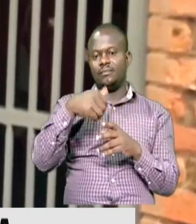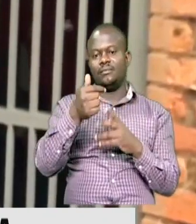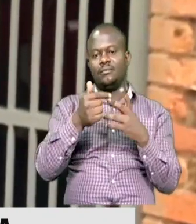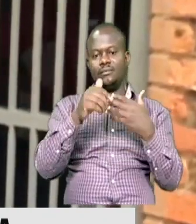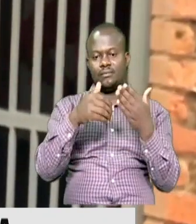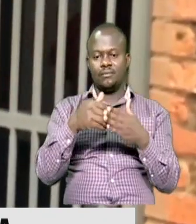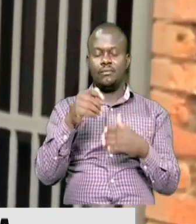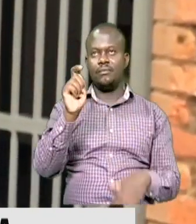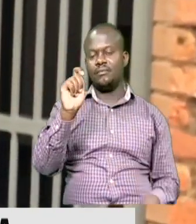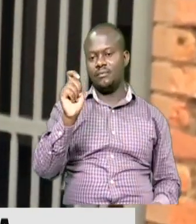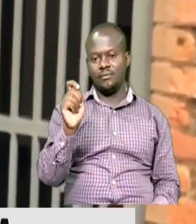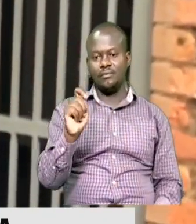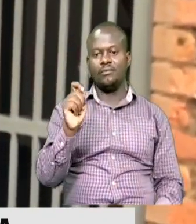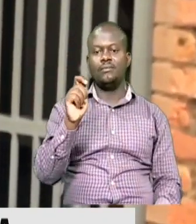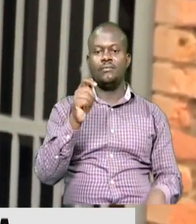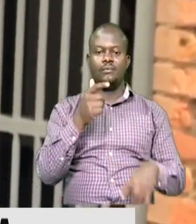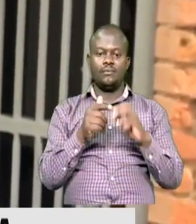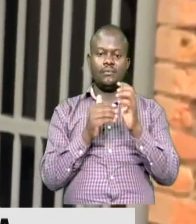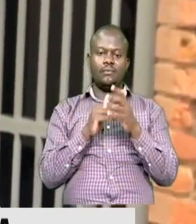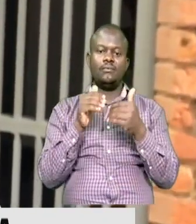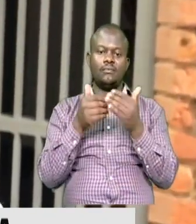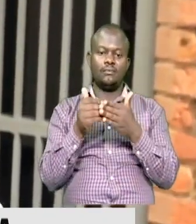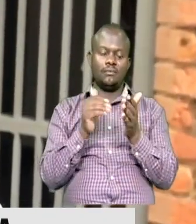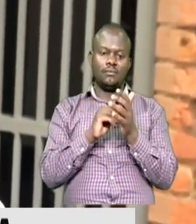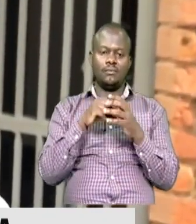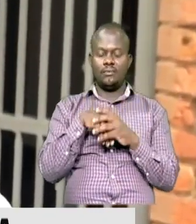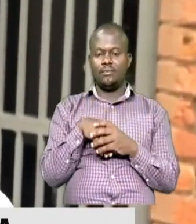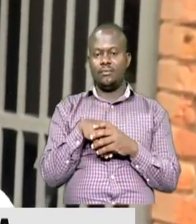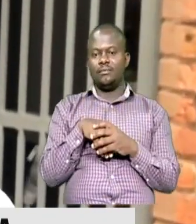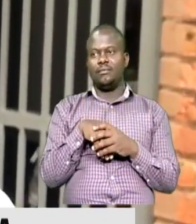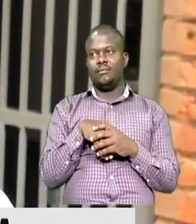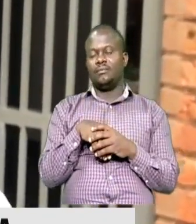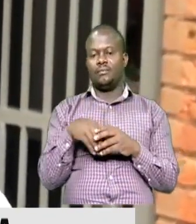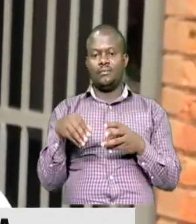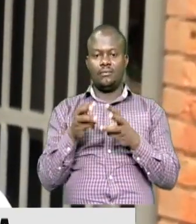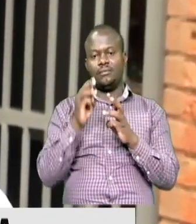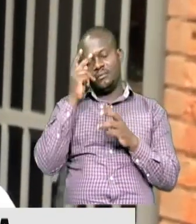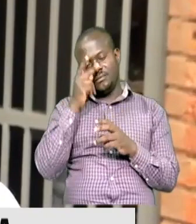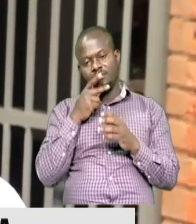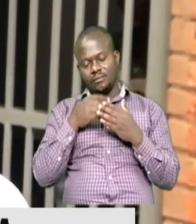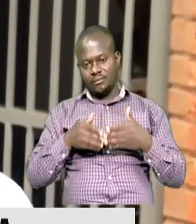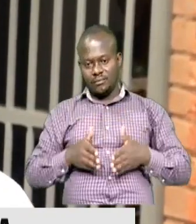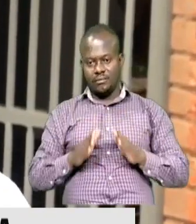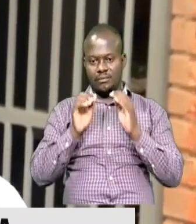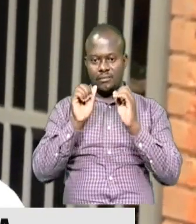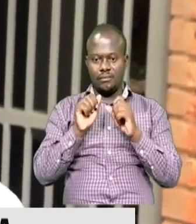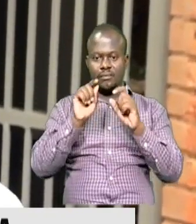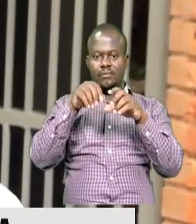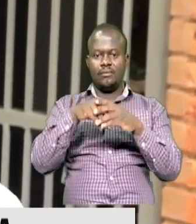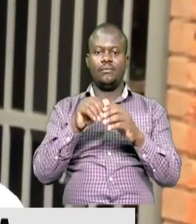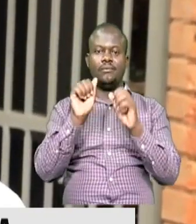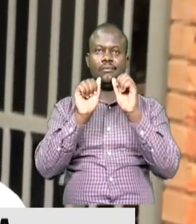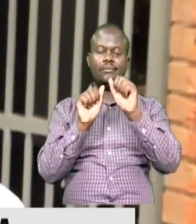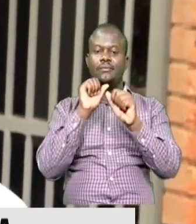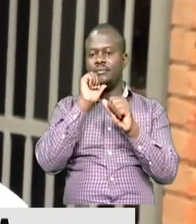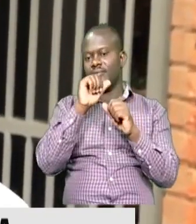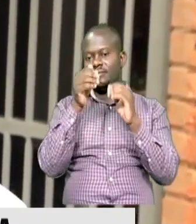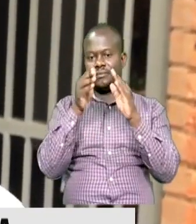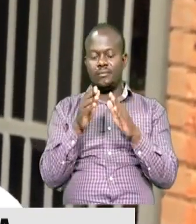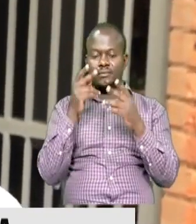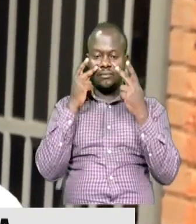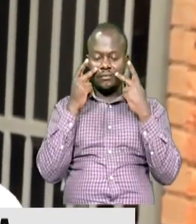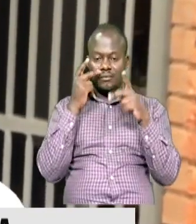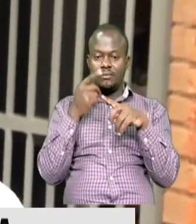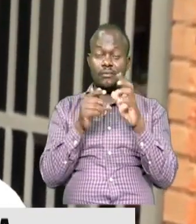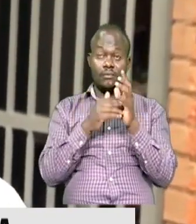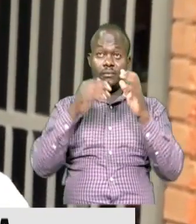irimo ubwiherero, amatoilette, ikaba irimo amadushe, ku buryo umubyeyi wabyaye ari bubasha kuba kujya gukaraba nta wundi muntu umubona. Ariko biragaragara ko